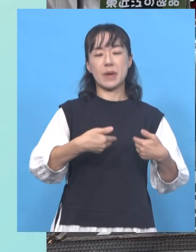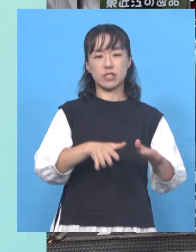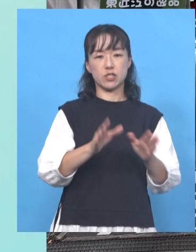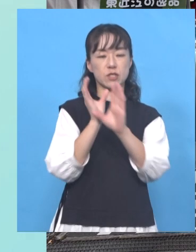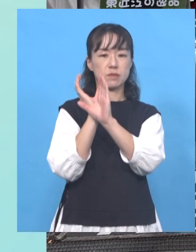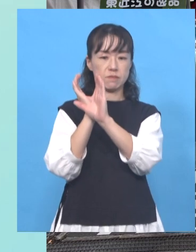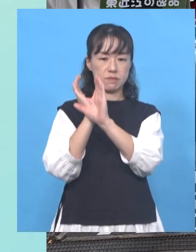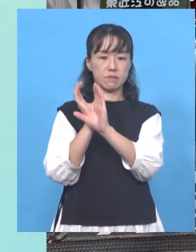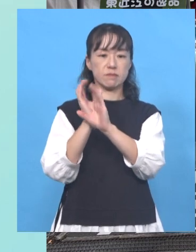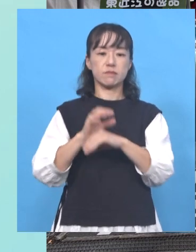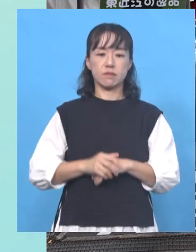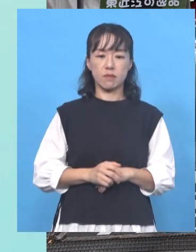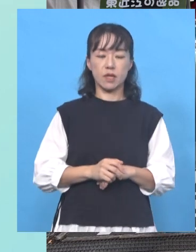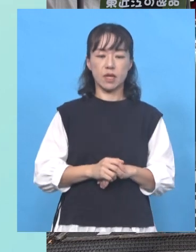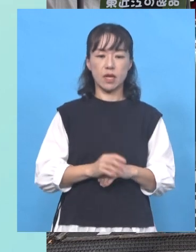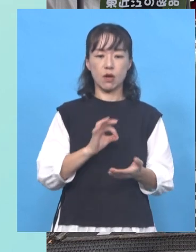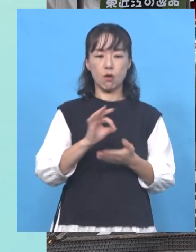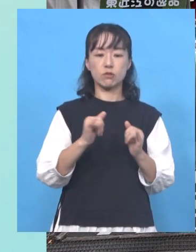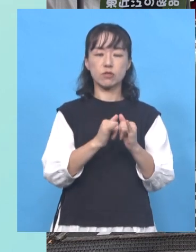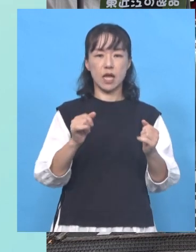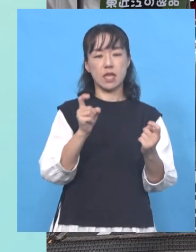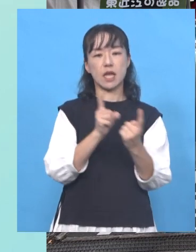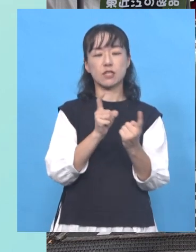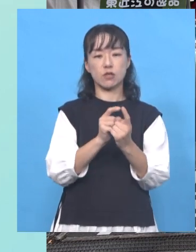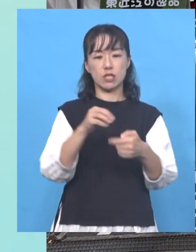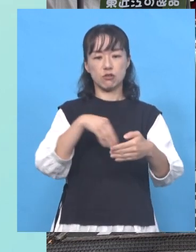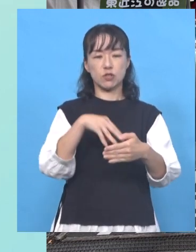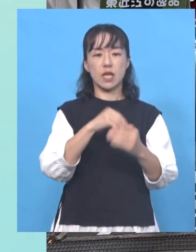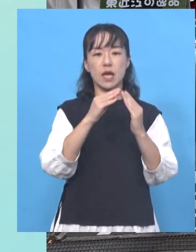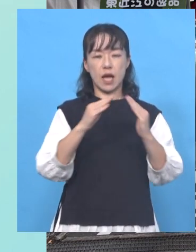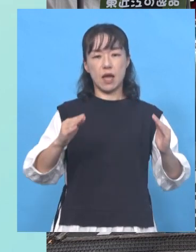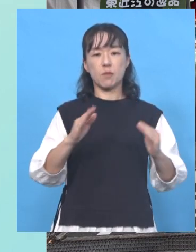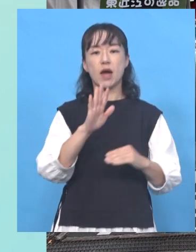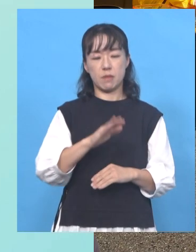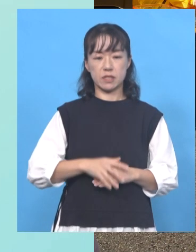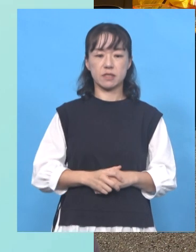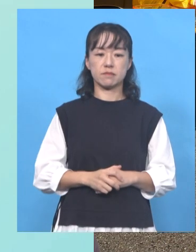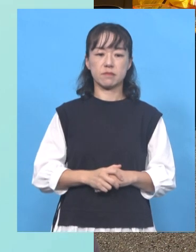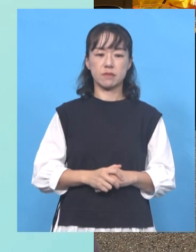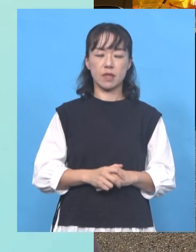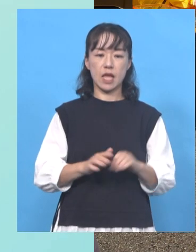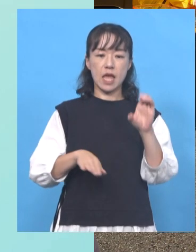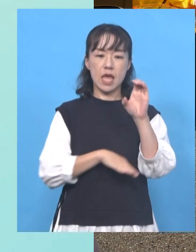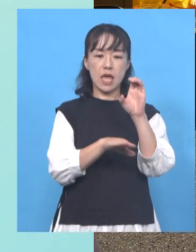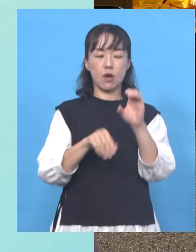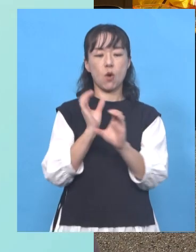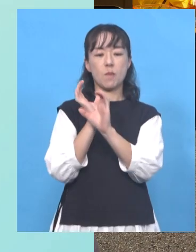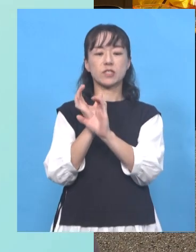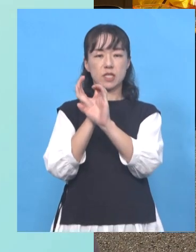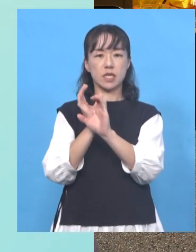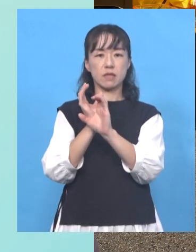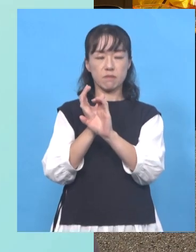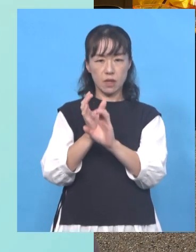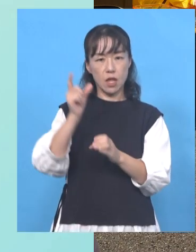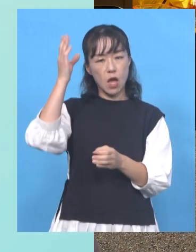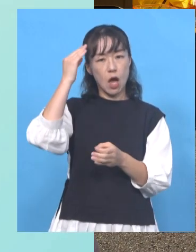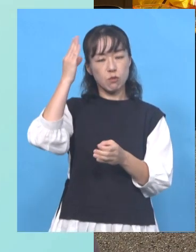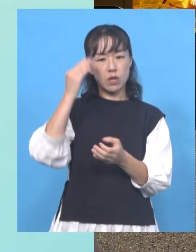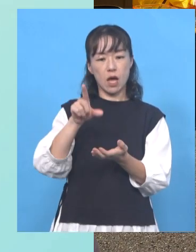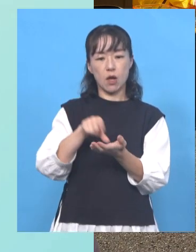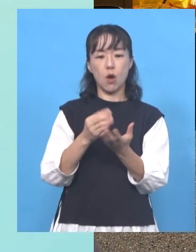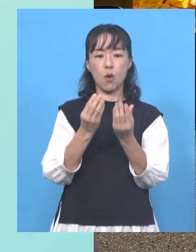り、特産品を購入した人を対象とした抽選会もあります。エコ祭りでは、廃食油からキャンドルを作